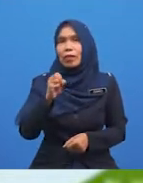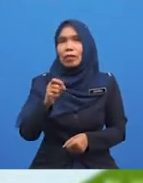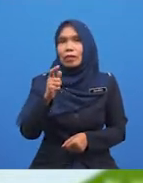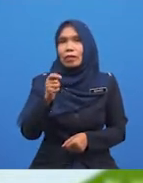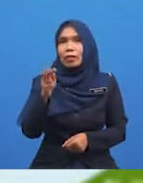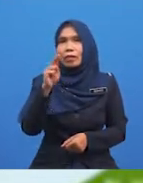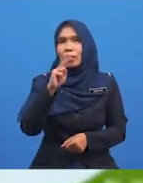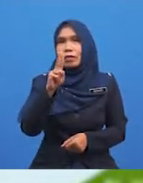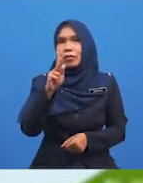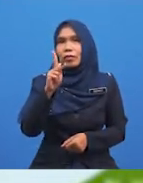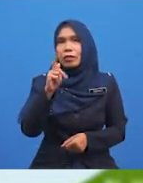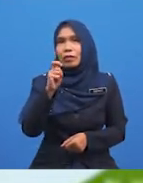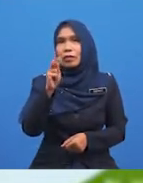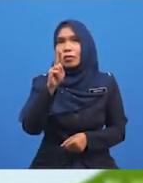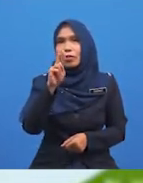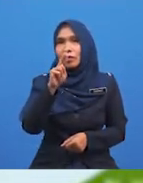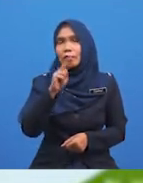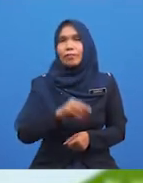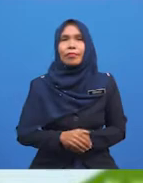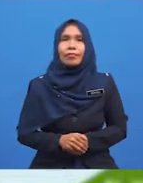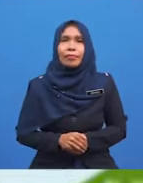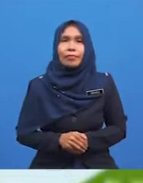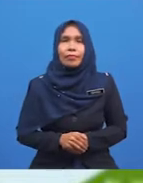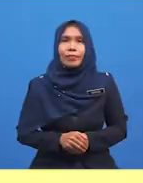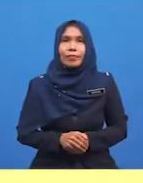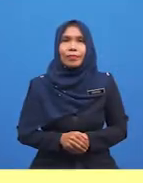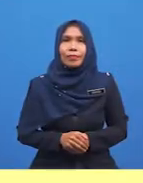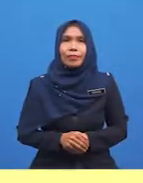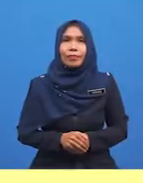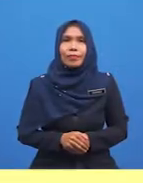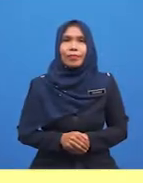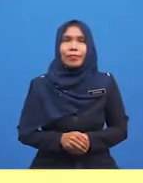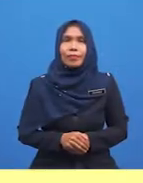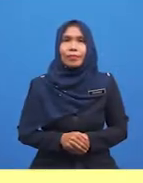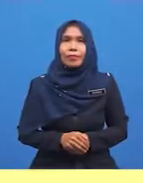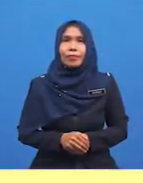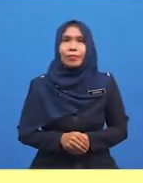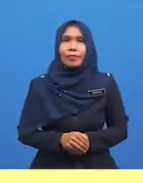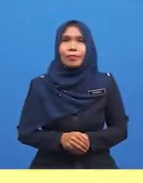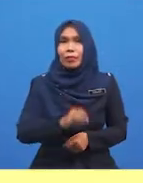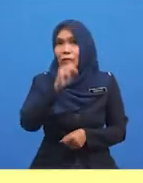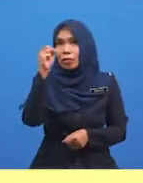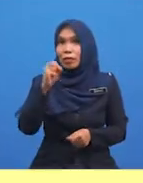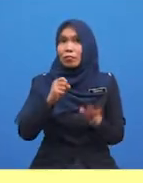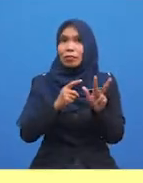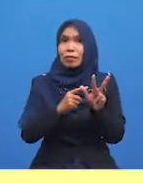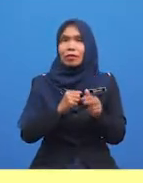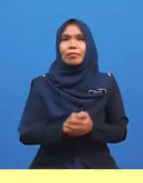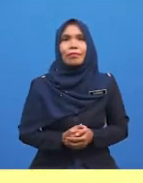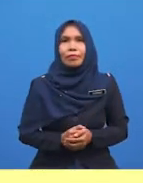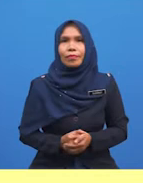akan dijawab oleh pelajar pada bahagian B. Soalan ketiga berbunyi, nyatakan